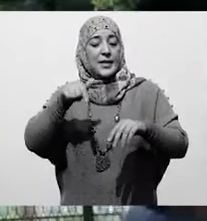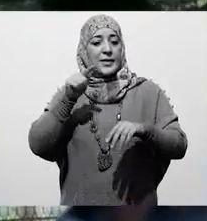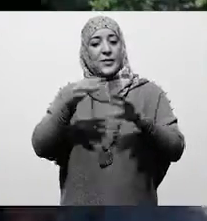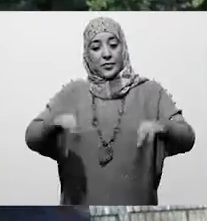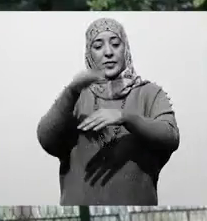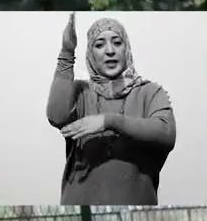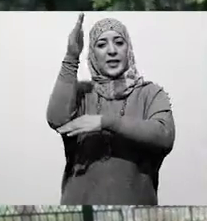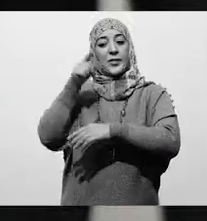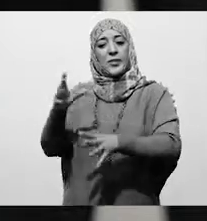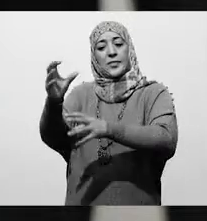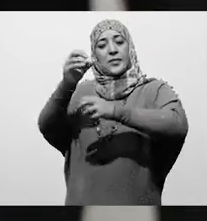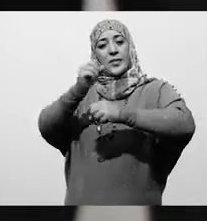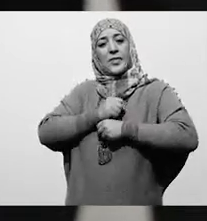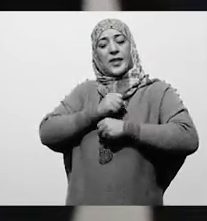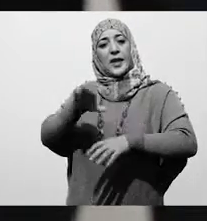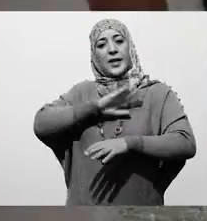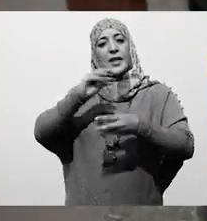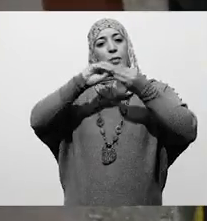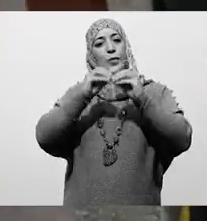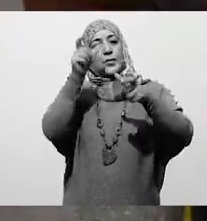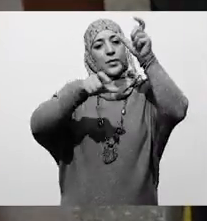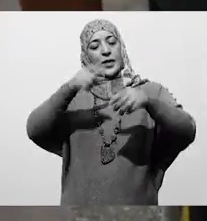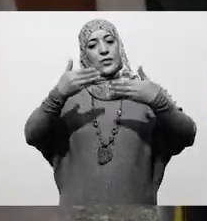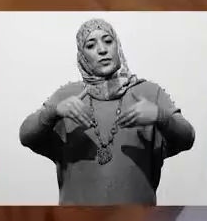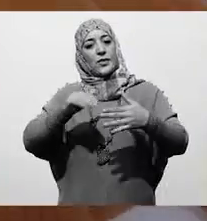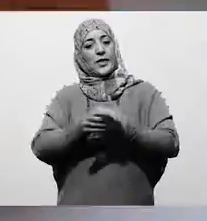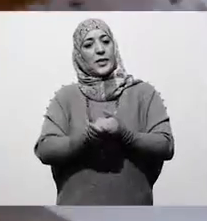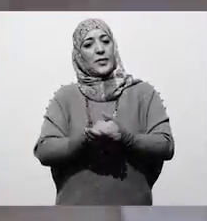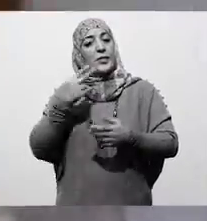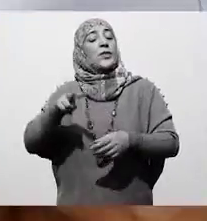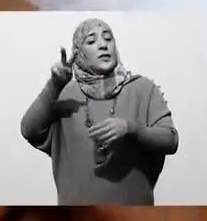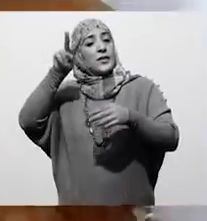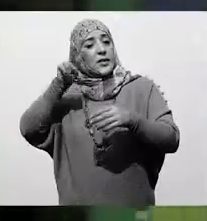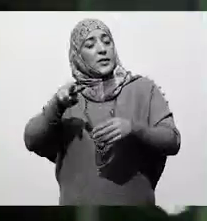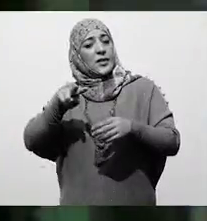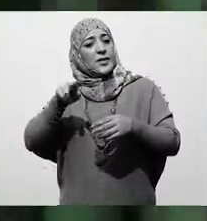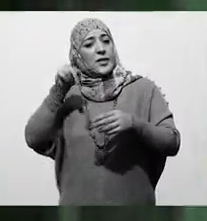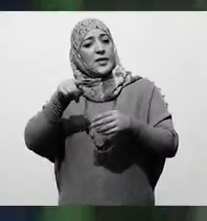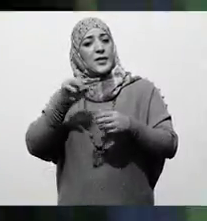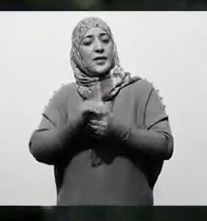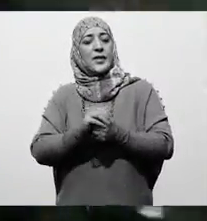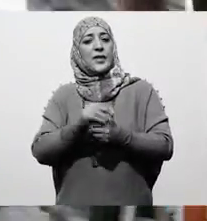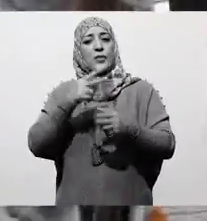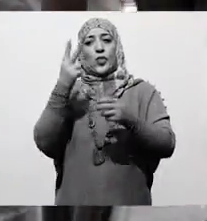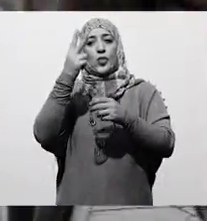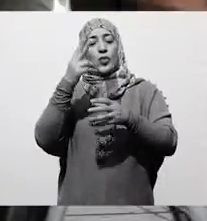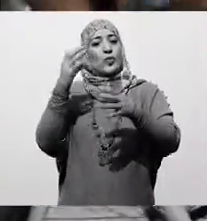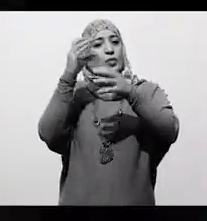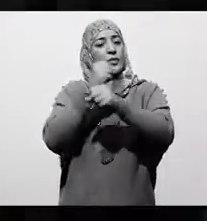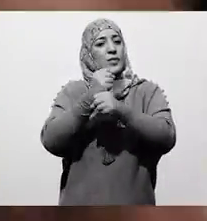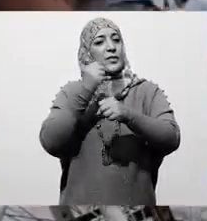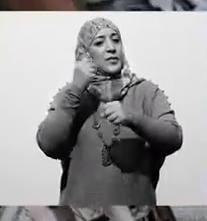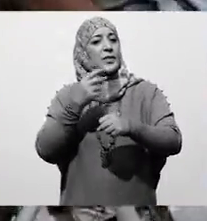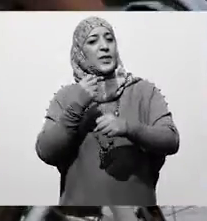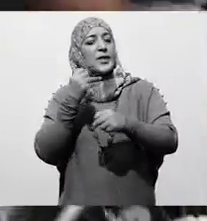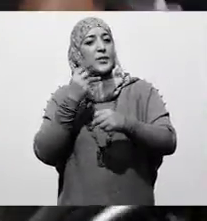mettre en place les engagements qu'il a pris. Ce qui est sûr, c'est qu'il y a énormément de choses qui ont été réalisées et produites et